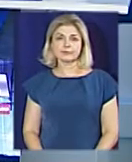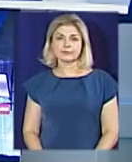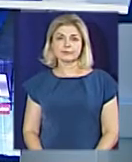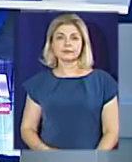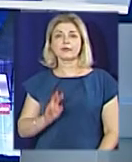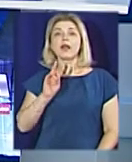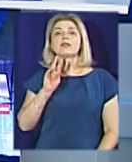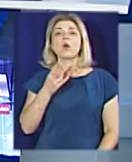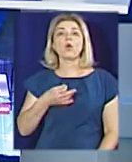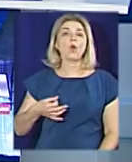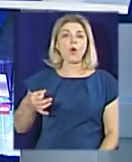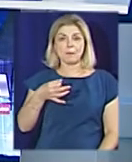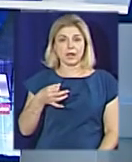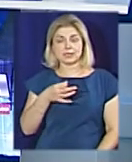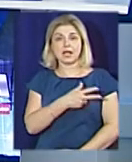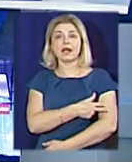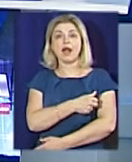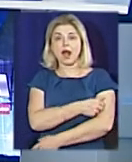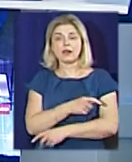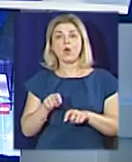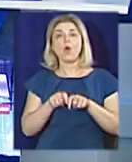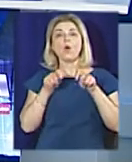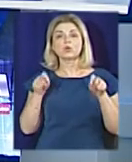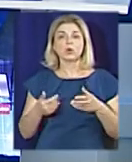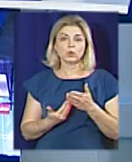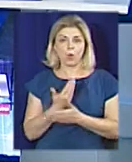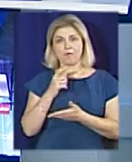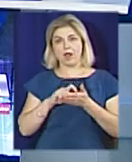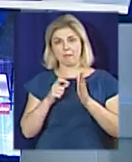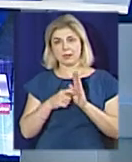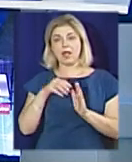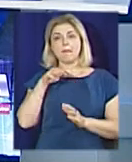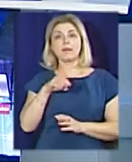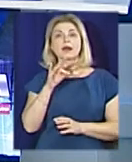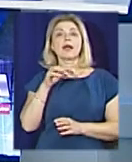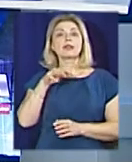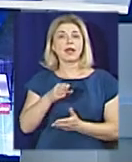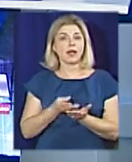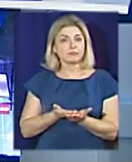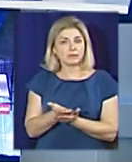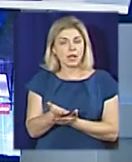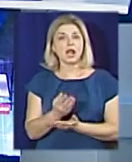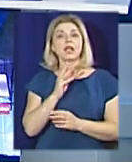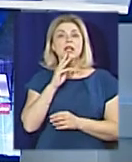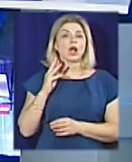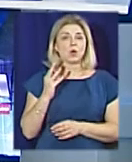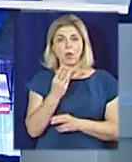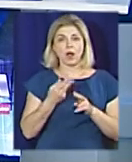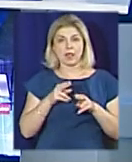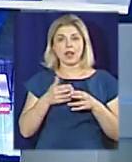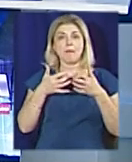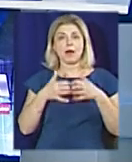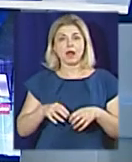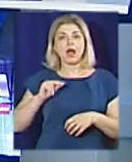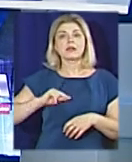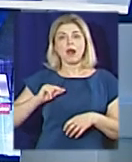У Миколаївській обласній клінічній лікарні відкрили оновлений кабінет МРТ. 3 роки апарат магнітно-резонансної терапії